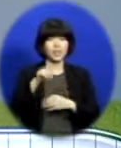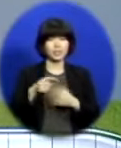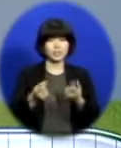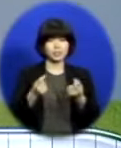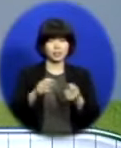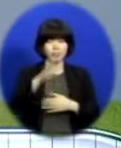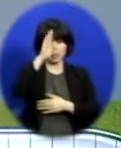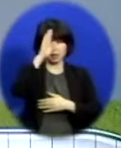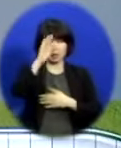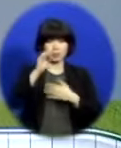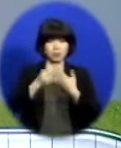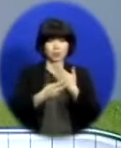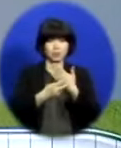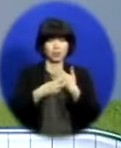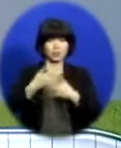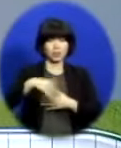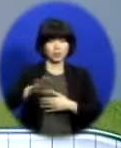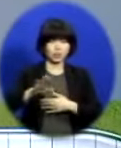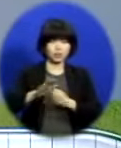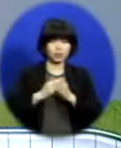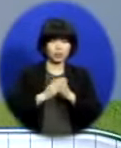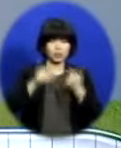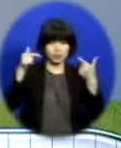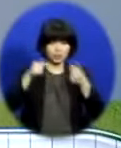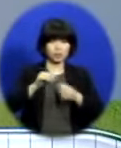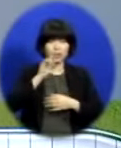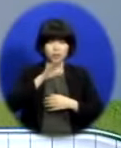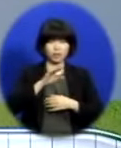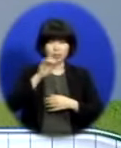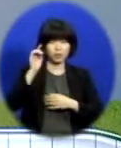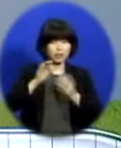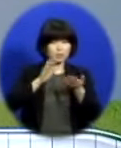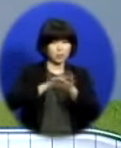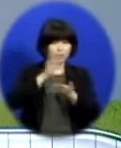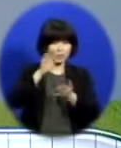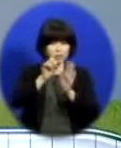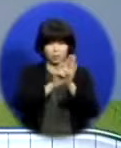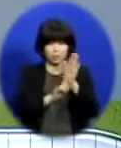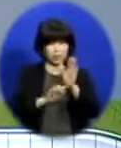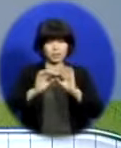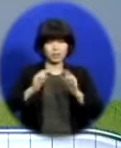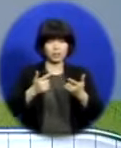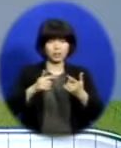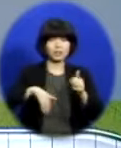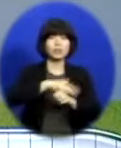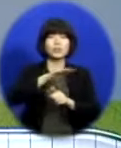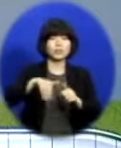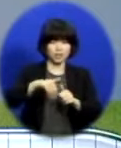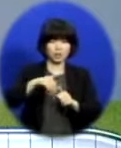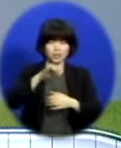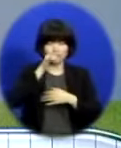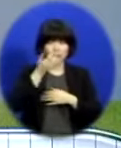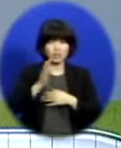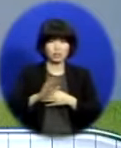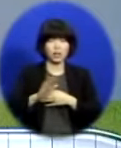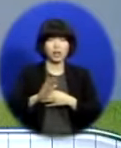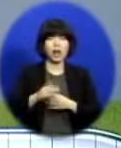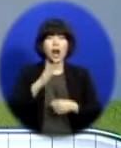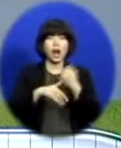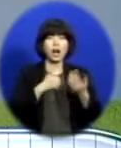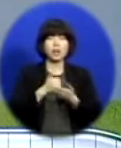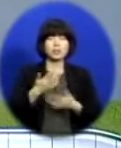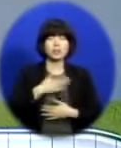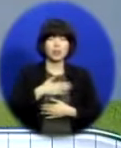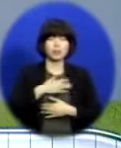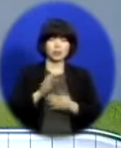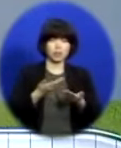병원에 가서도 치료가 안 되고 해결이 안 되고 열이 떨어지지 않는 그런 상황이 있었지만 하나님이 나를 고쳐 주겠구나